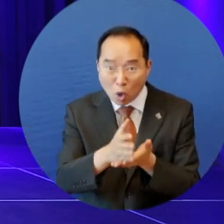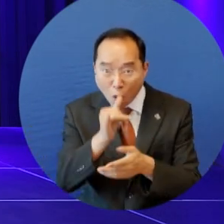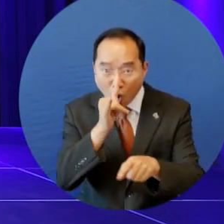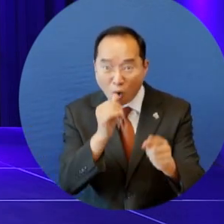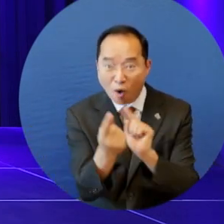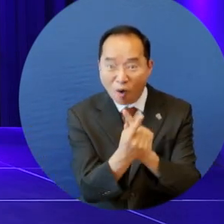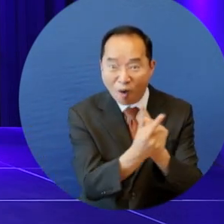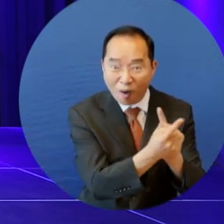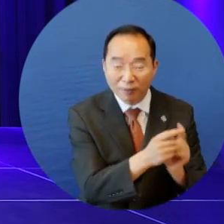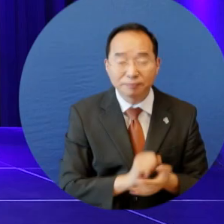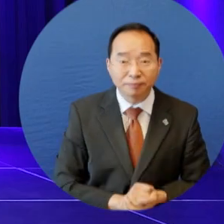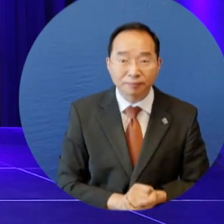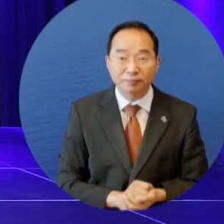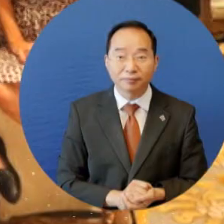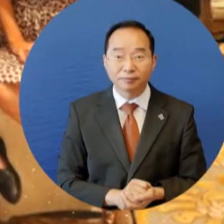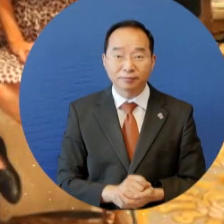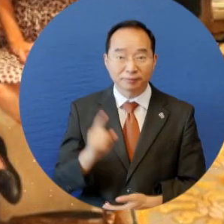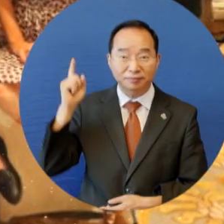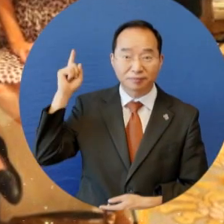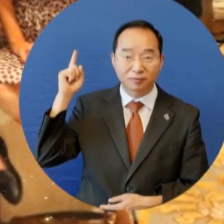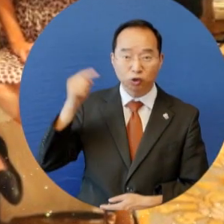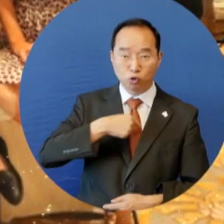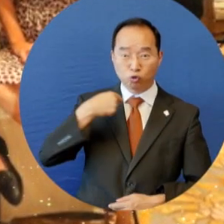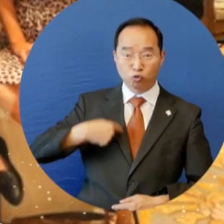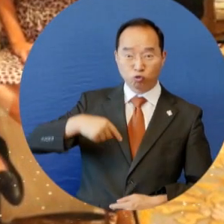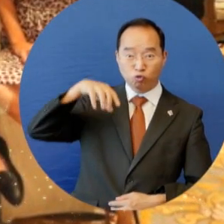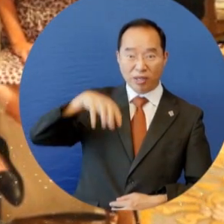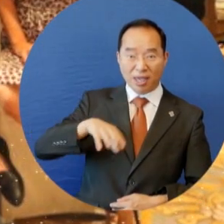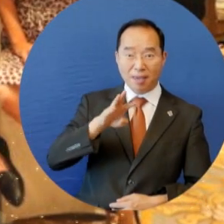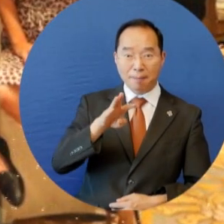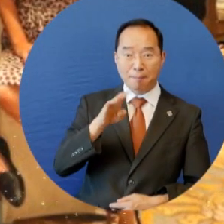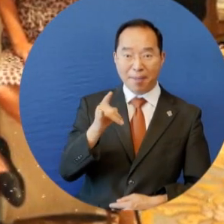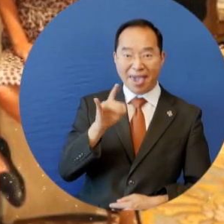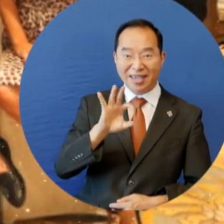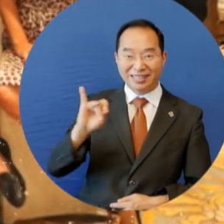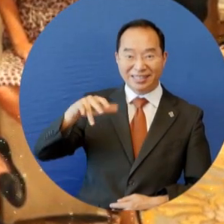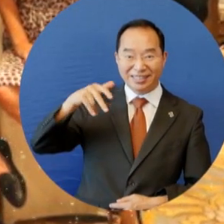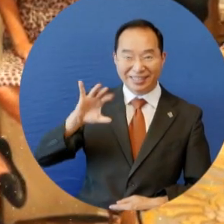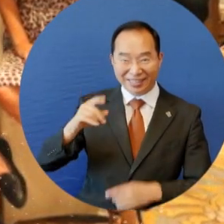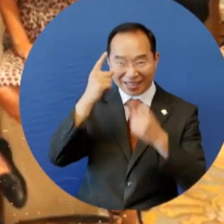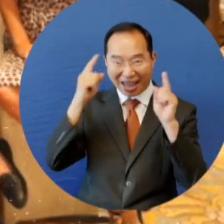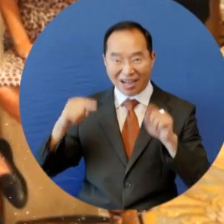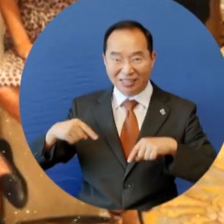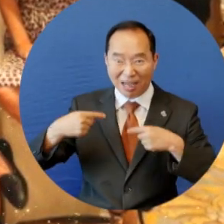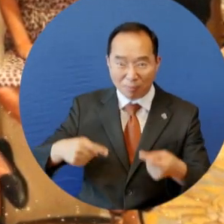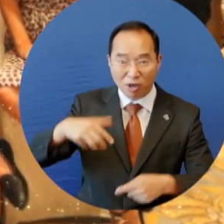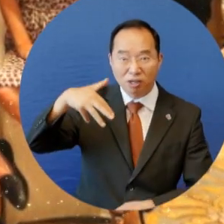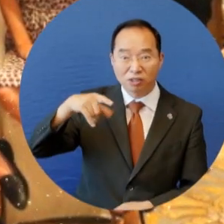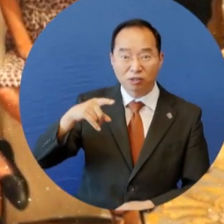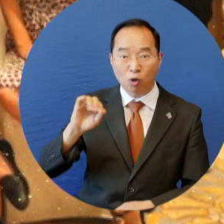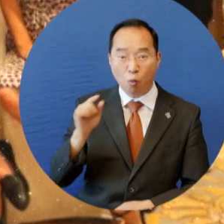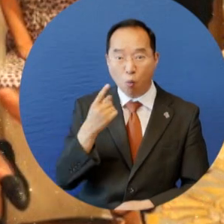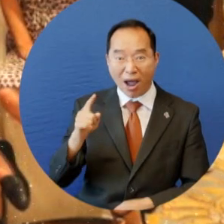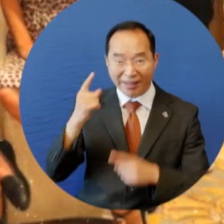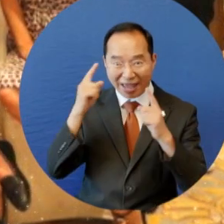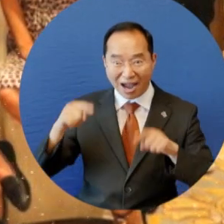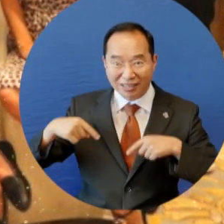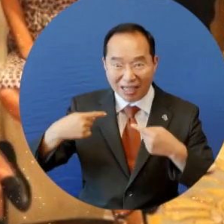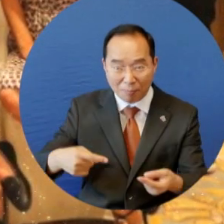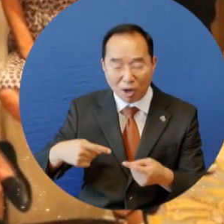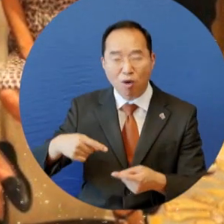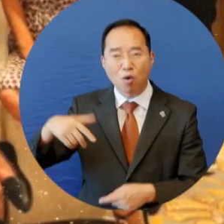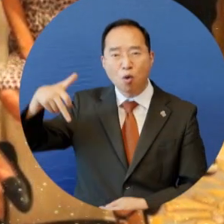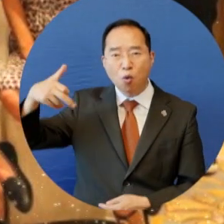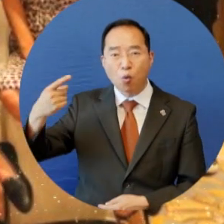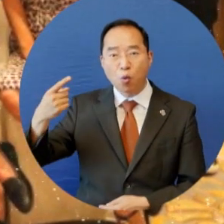제안하는 전문가들을 만날 수 있었습니다. 여기는 중국 베이징 대학, 그리고 청와대학, 그리고 콜롬비아